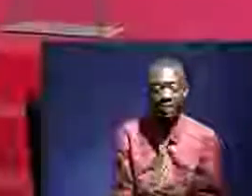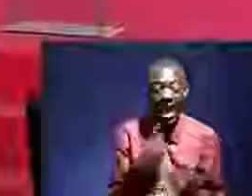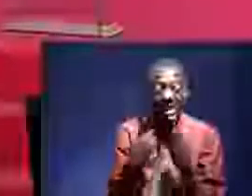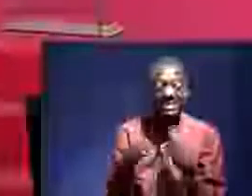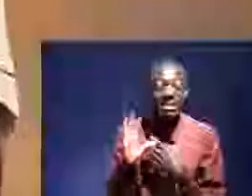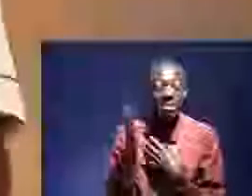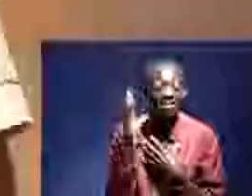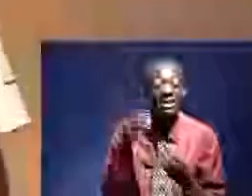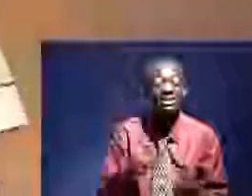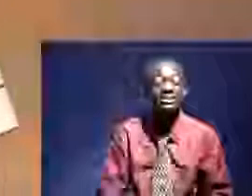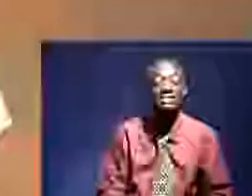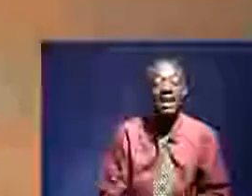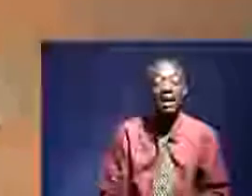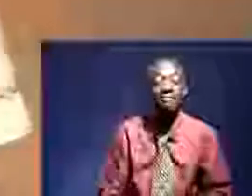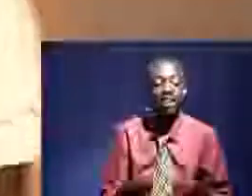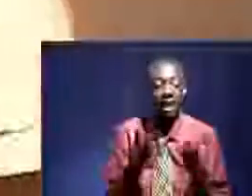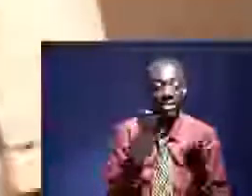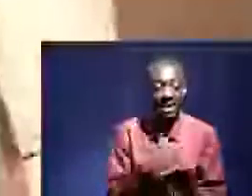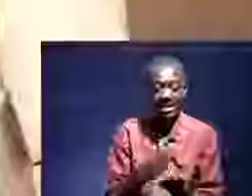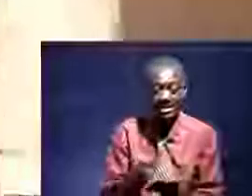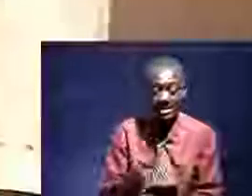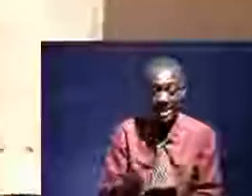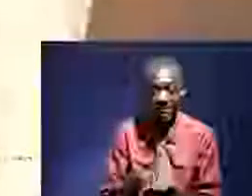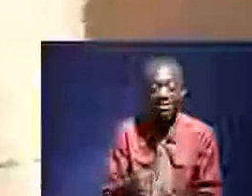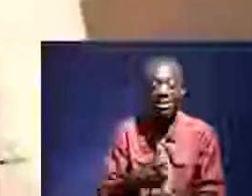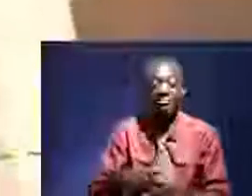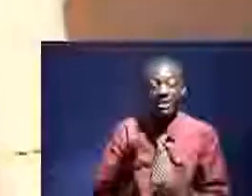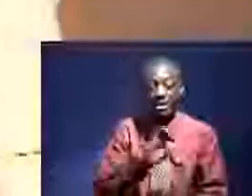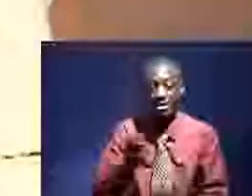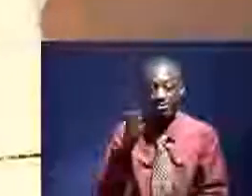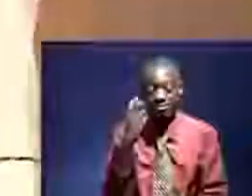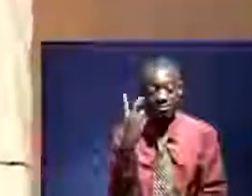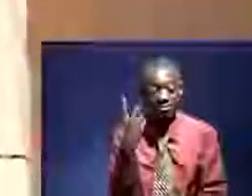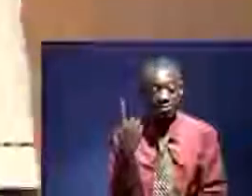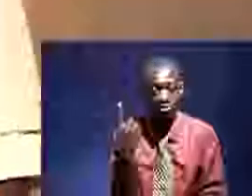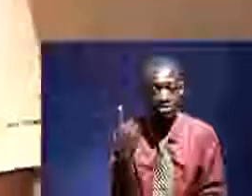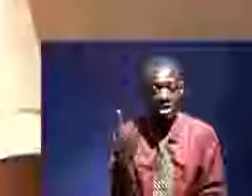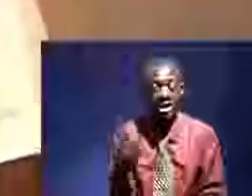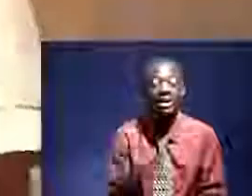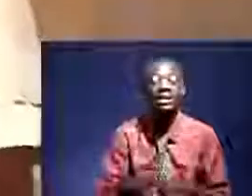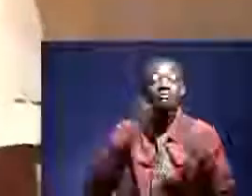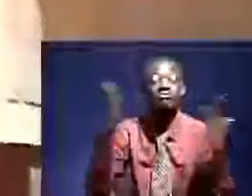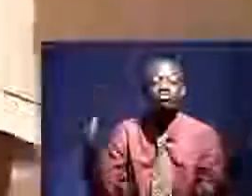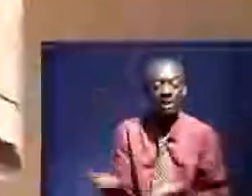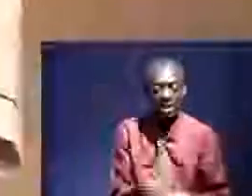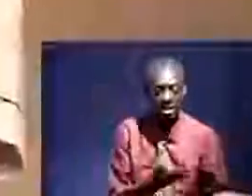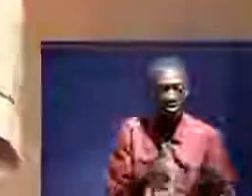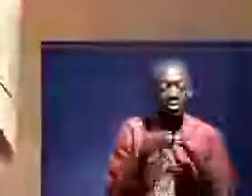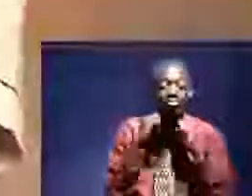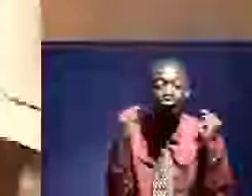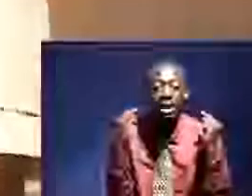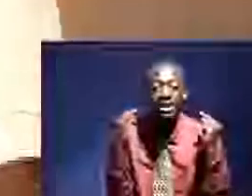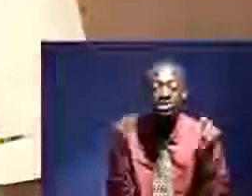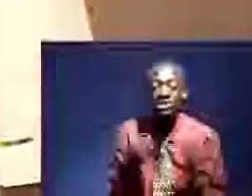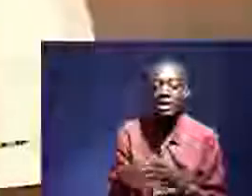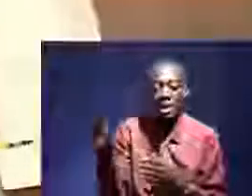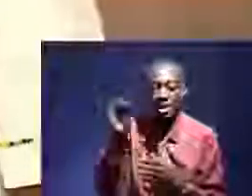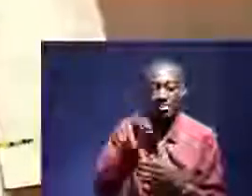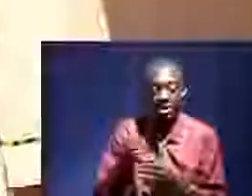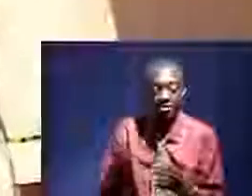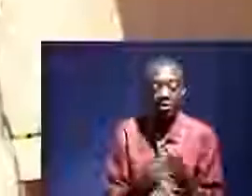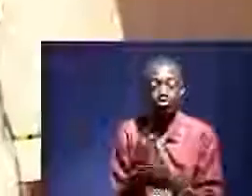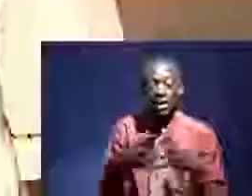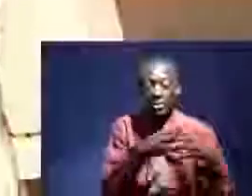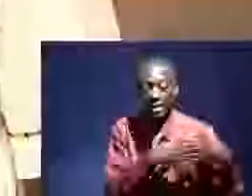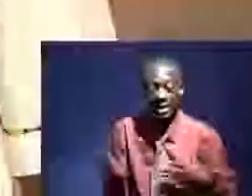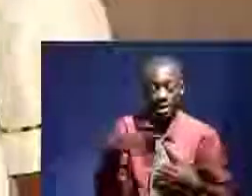katika ufunuo. Na somo hili haliletwi na mtu mwingine isipokuwa ni daktari, mchungaji na mwinjilisti Mark Finley ndiye anayekuja kusema